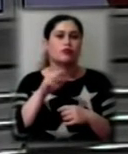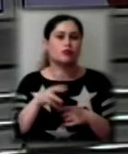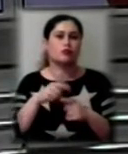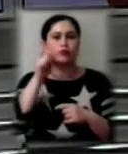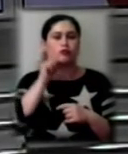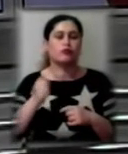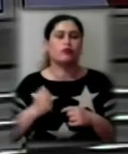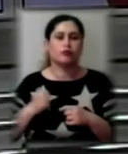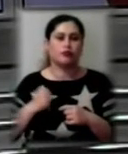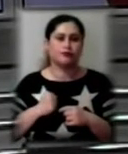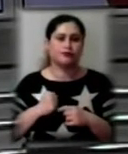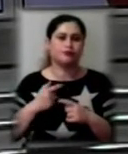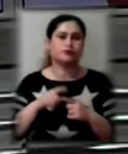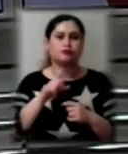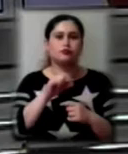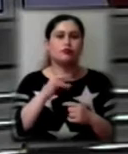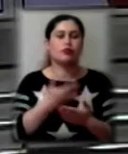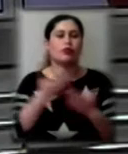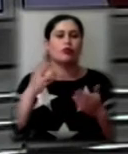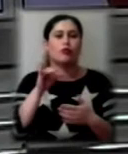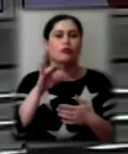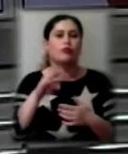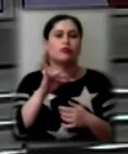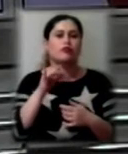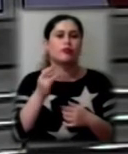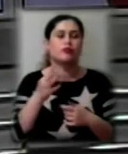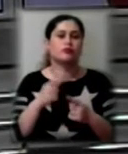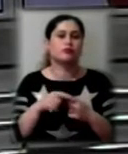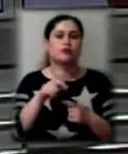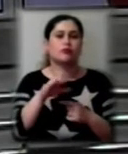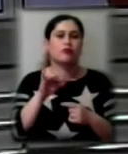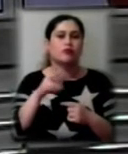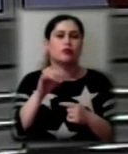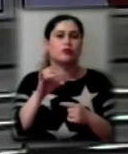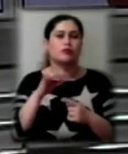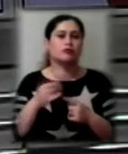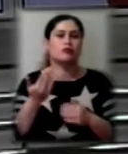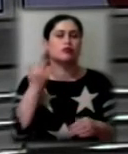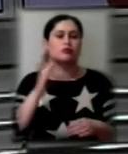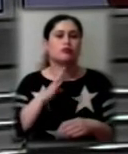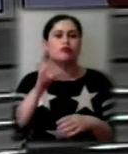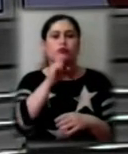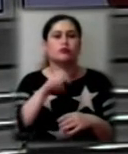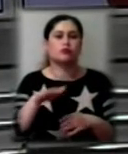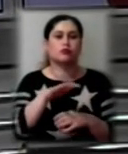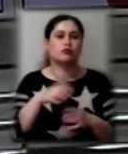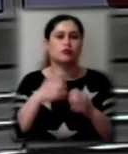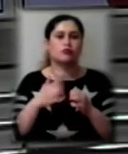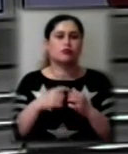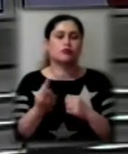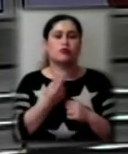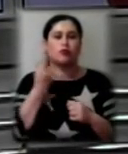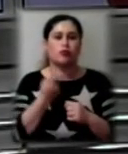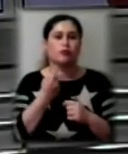військового. За оприлюдненою окупантами інформацією, це Євген Добринський, якого раніше викрали з території Херсонської області.